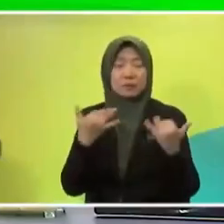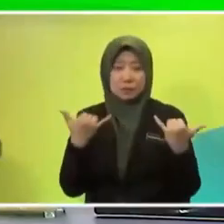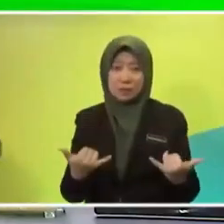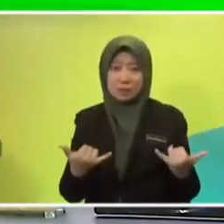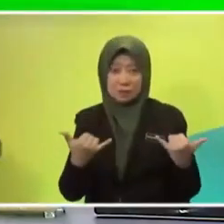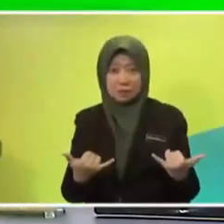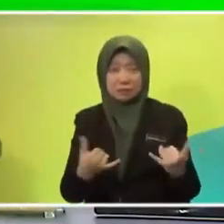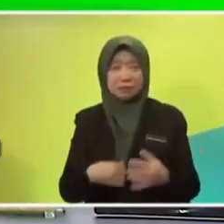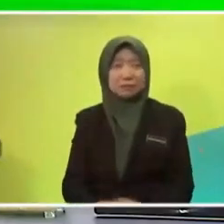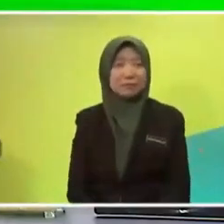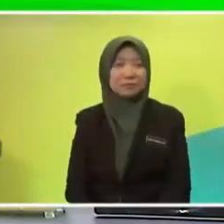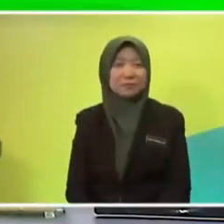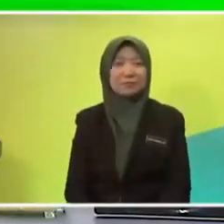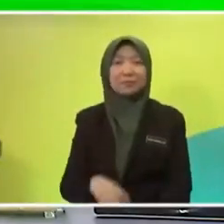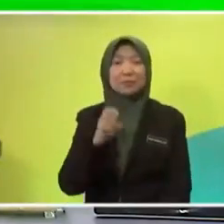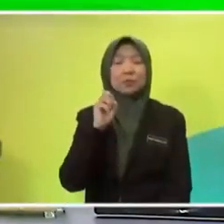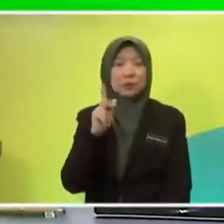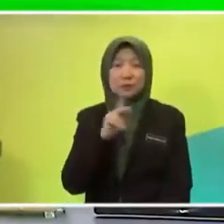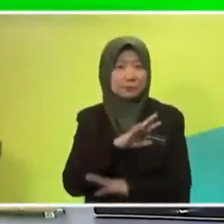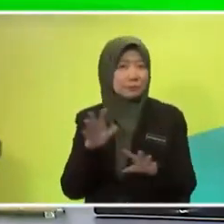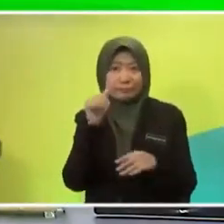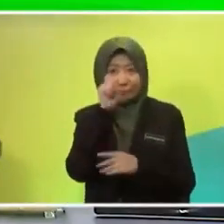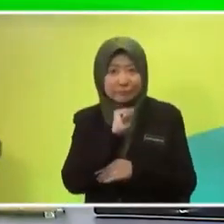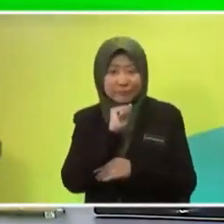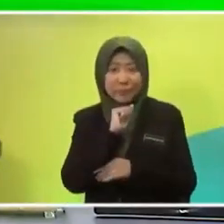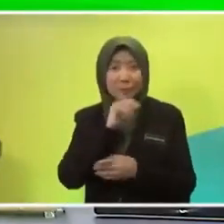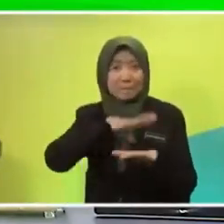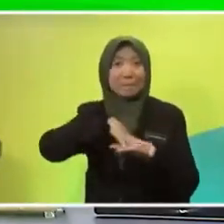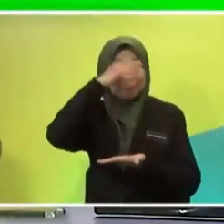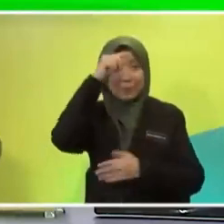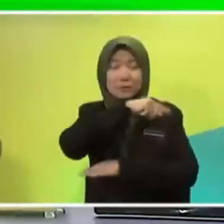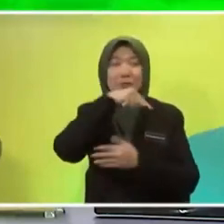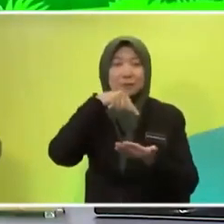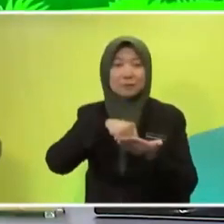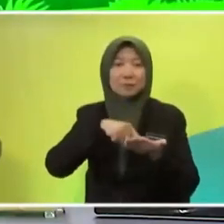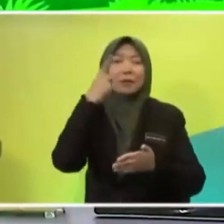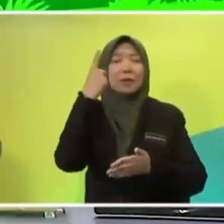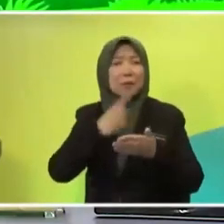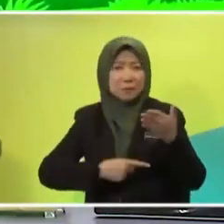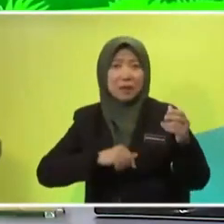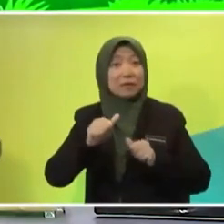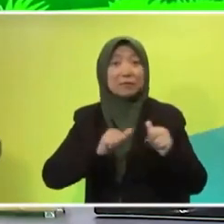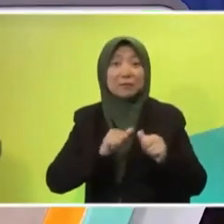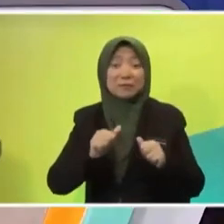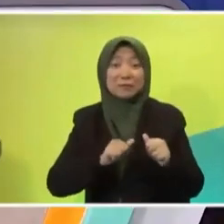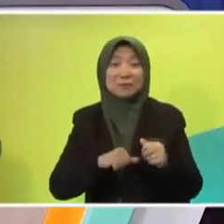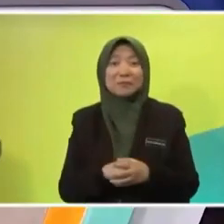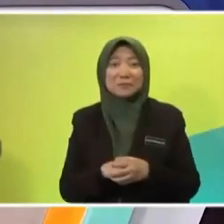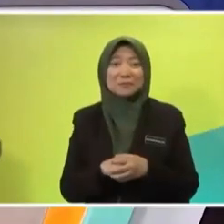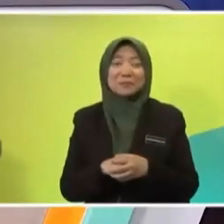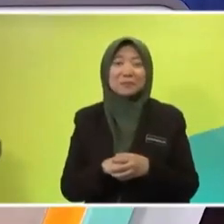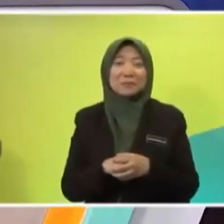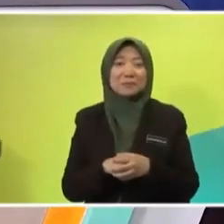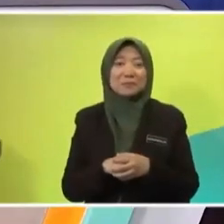ini. Okeylah cikgu, tak sabar murid-murid nak belajar hari ini. Apa aktiviti yang kita nak lakukan? Okey,